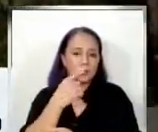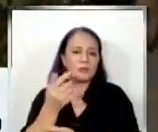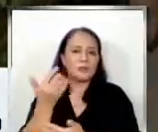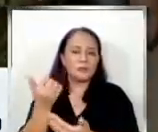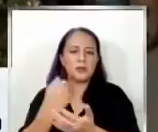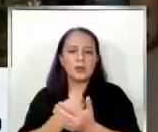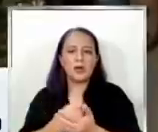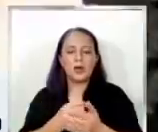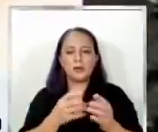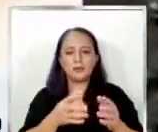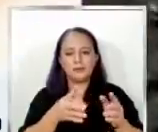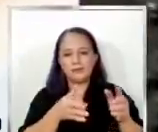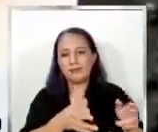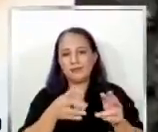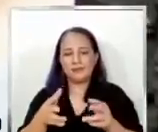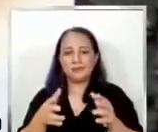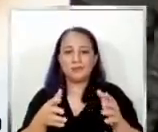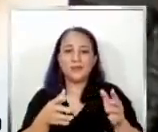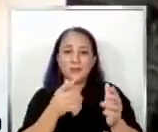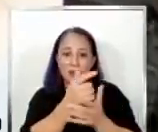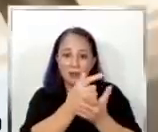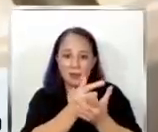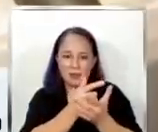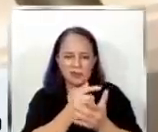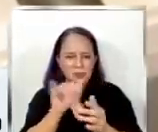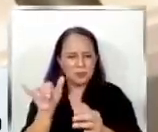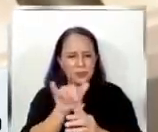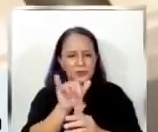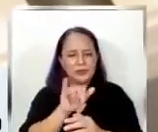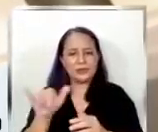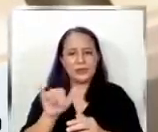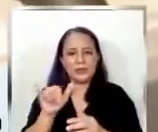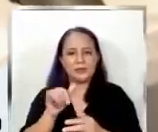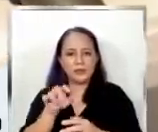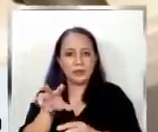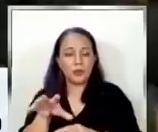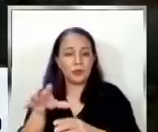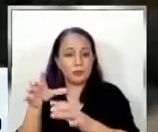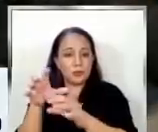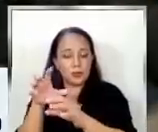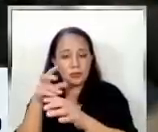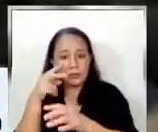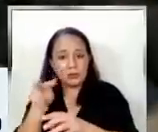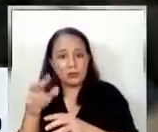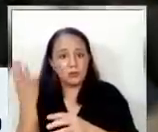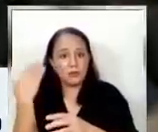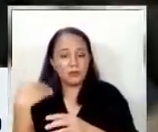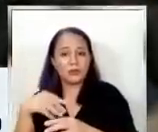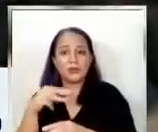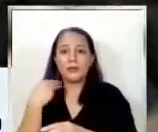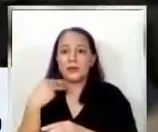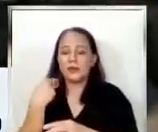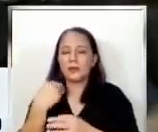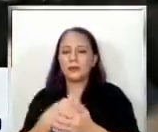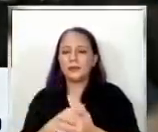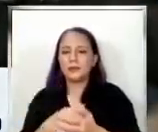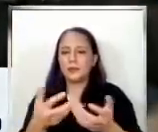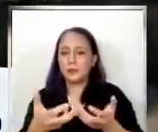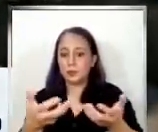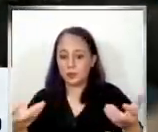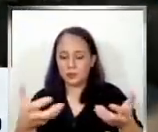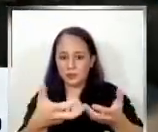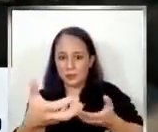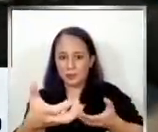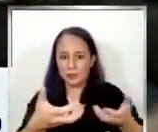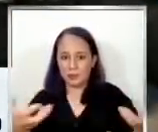ang mga nasabat na armas na hawig daw sa mga armas na kanilang na-recover noon sa Marawi. Ihiwalay ko lang yung buo rito. Ihiwalay ko yung